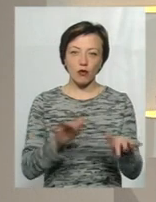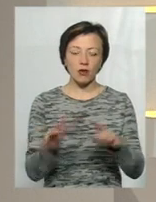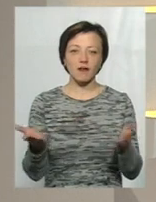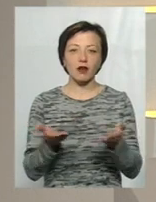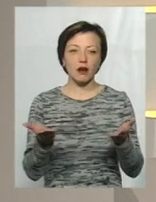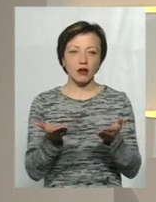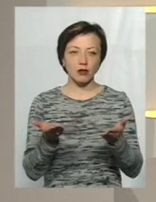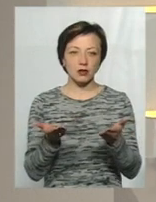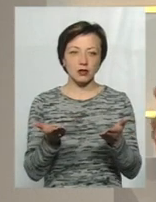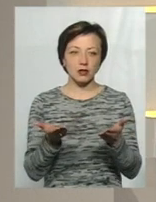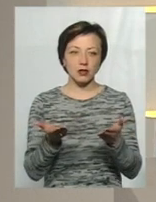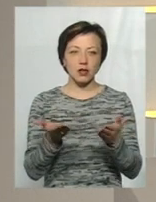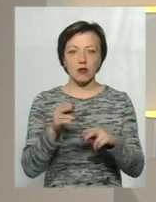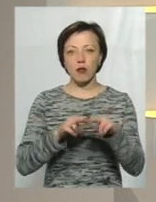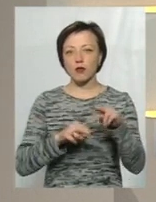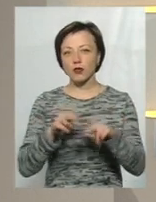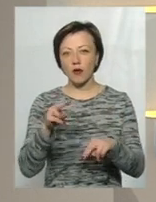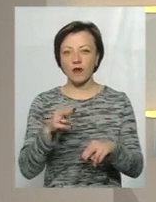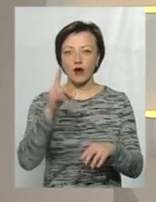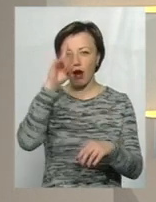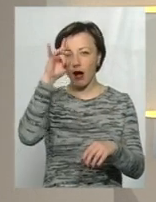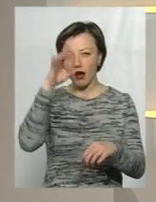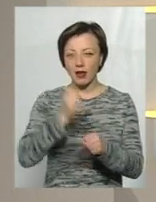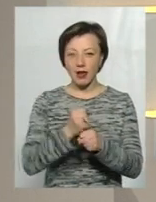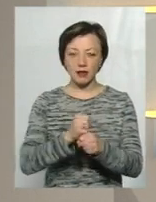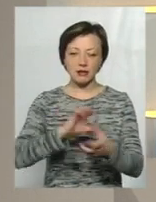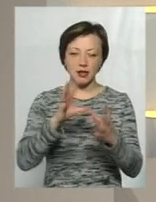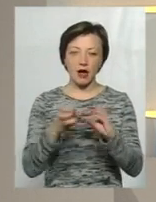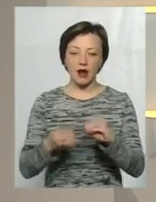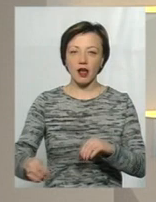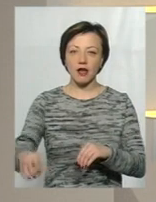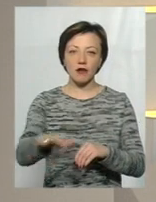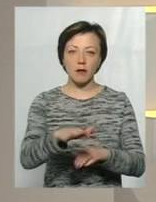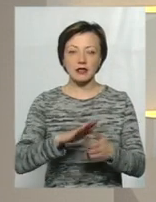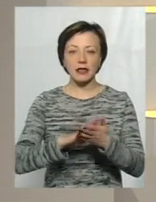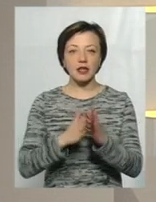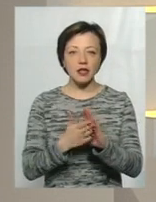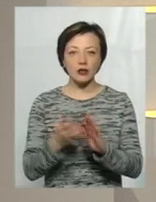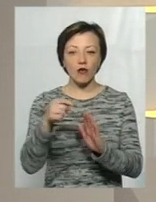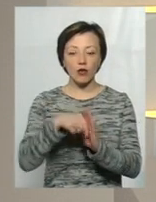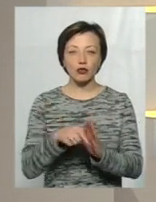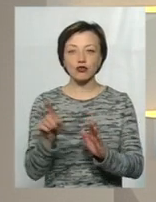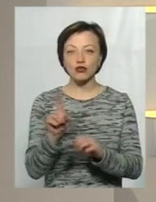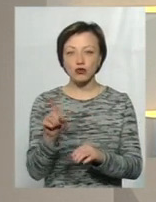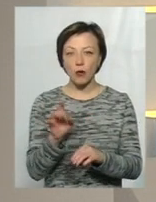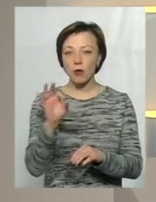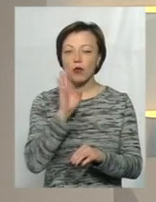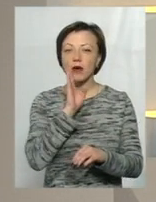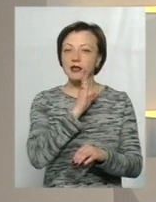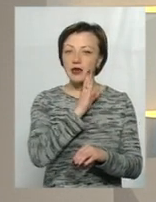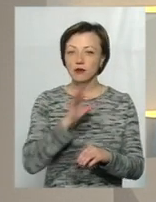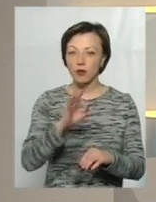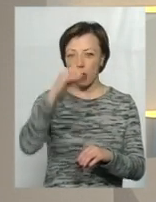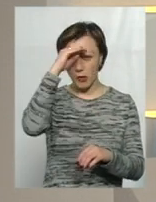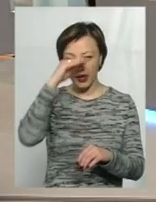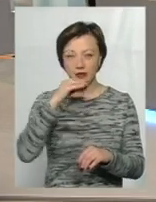якихось побудові кар'єри. Взагалі у нас загальноєвропейська така тенденція говорить про те, що в принципі про материнство, про